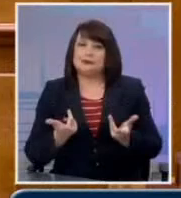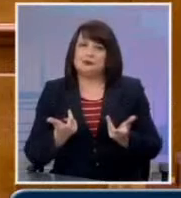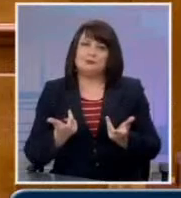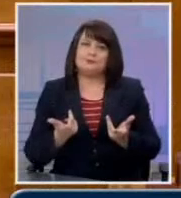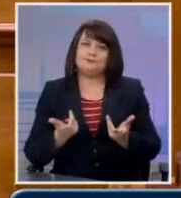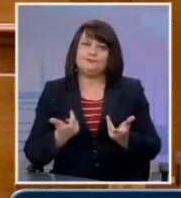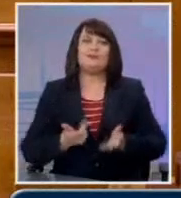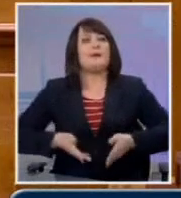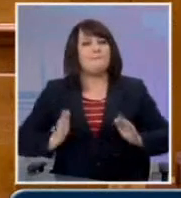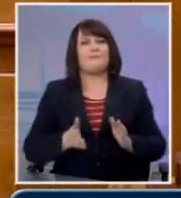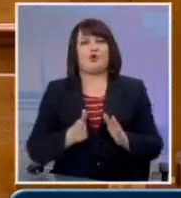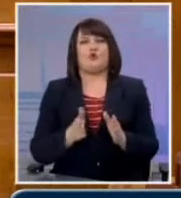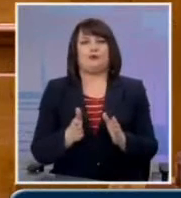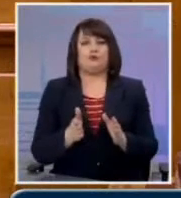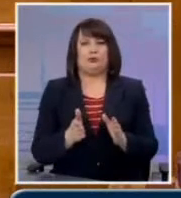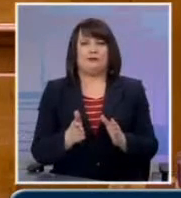να προχωρήσουμε.